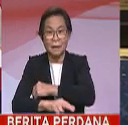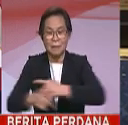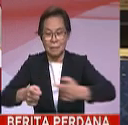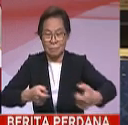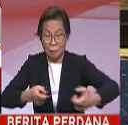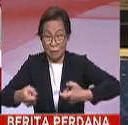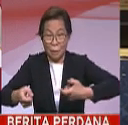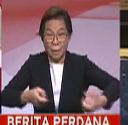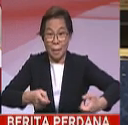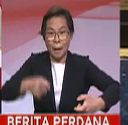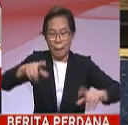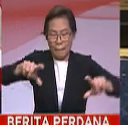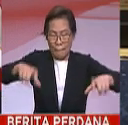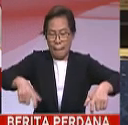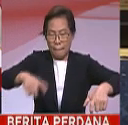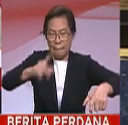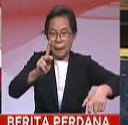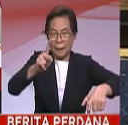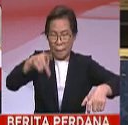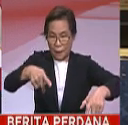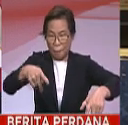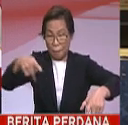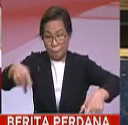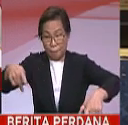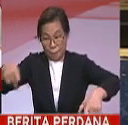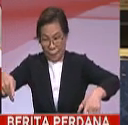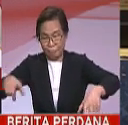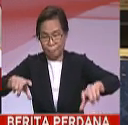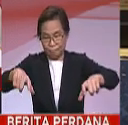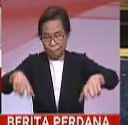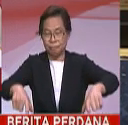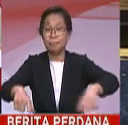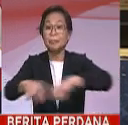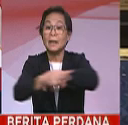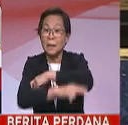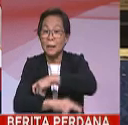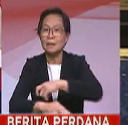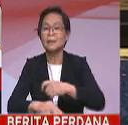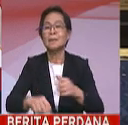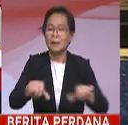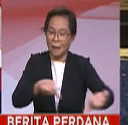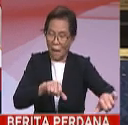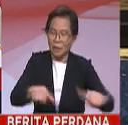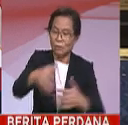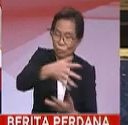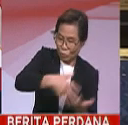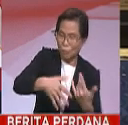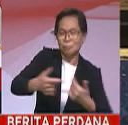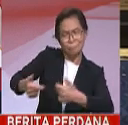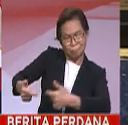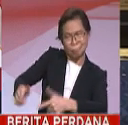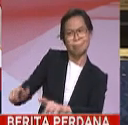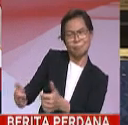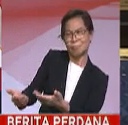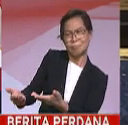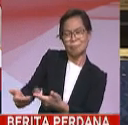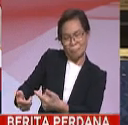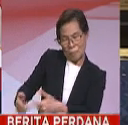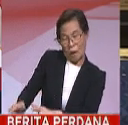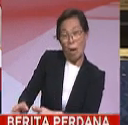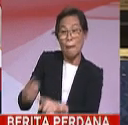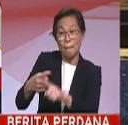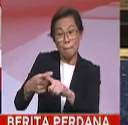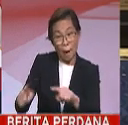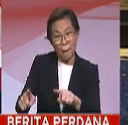pelaksanaan PKPP, iaitu pemulihan, aktiviti sosial adalah dibenarkan